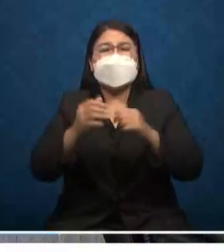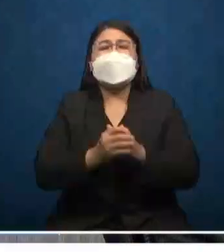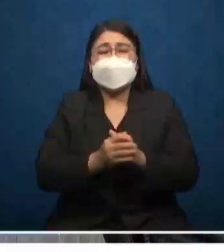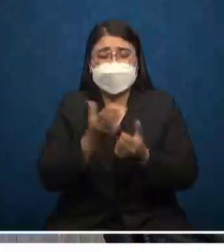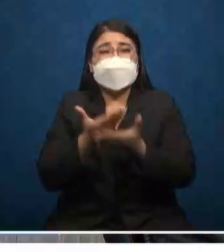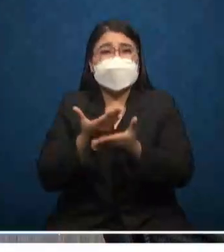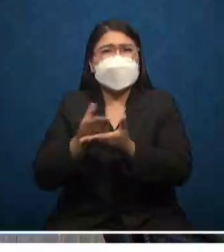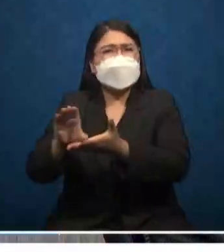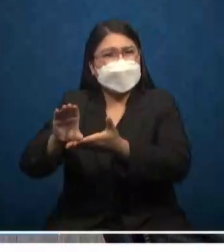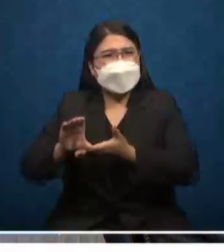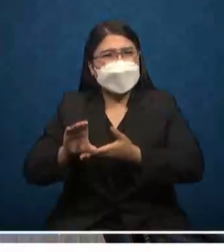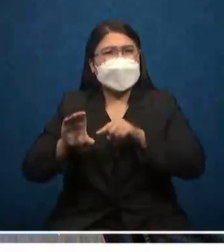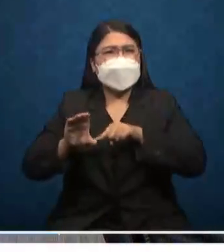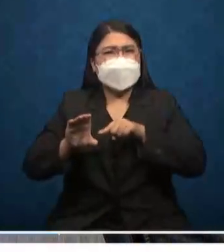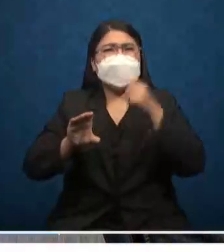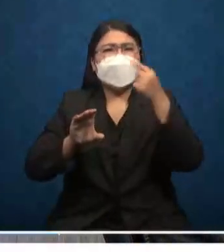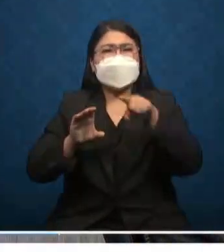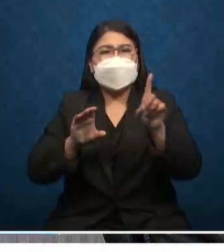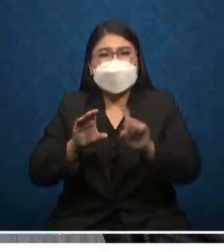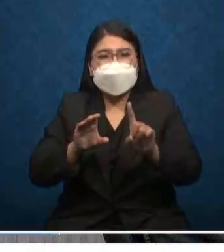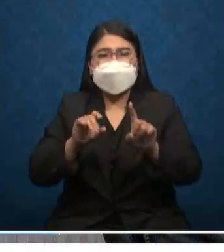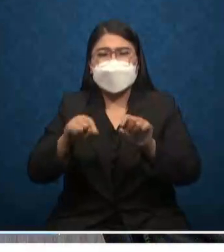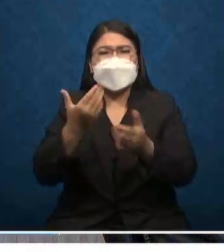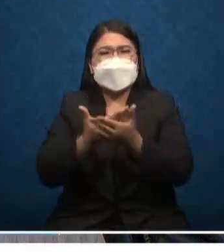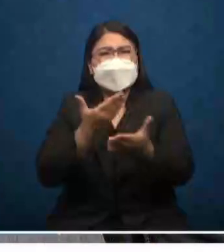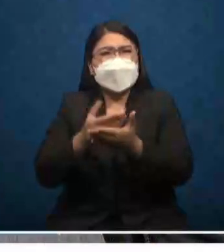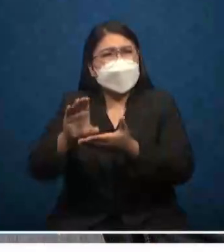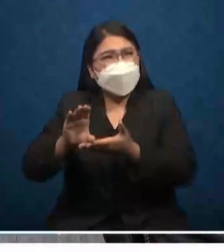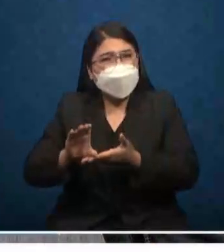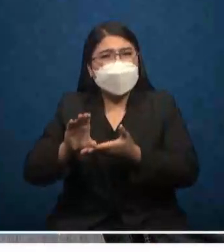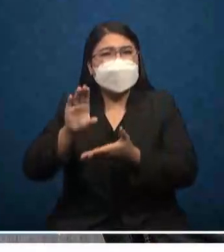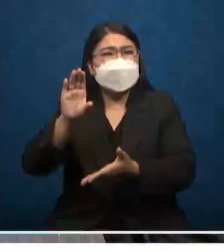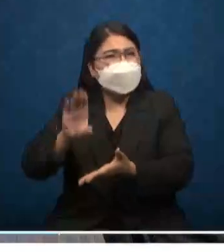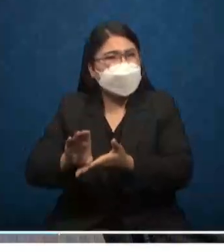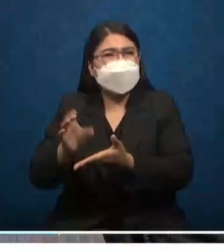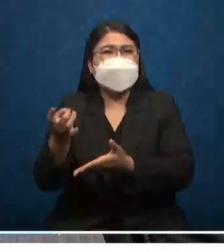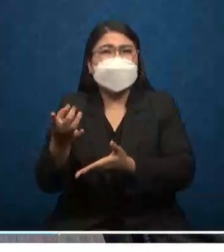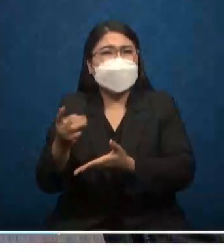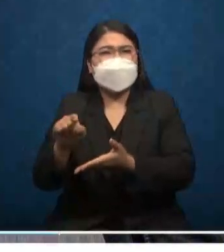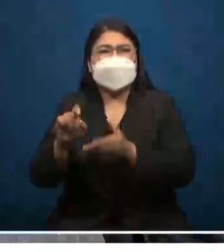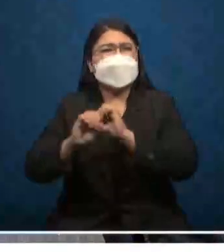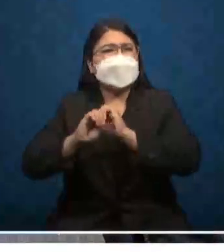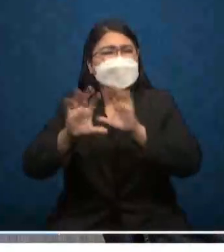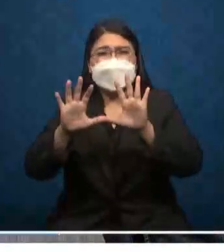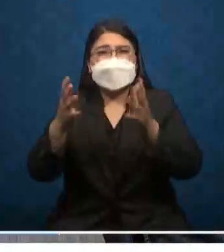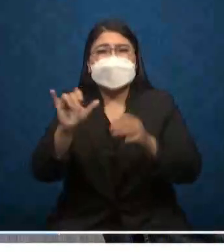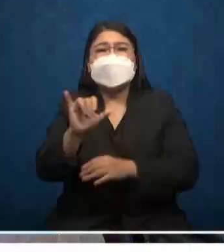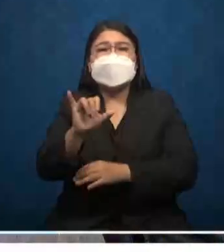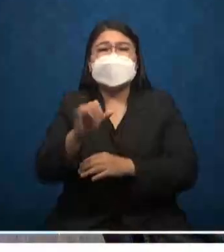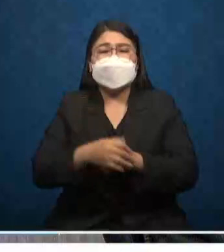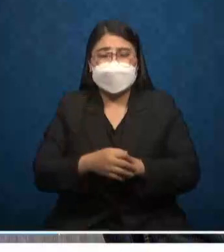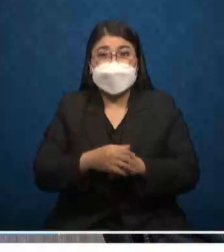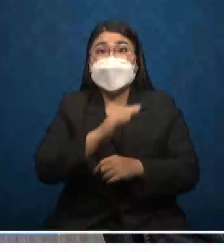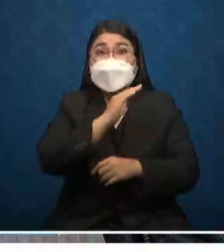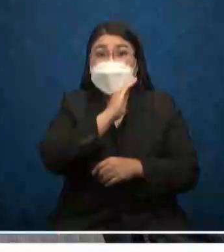ได้รับมาจากไหนอันนี้ก็คือเงินยังเป็นเงินอุดหนุนหรือเงินงบประมาณอยู่หรือเปล่าครับเพราะฉะนั้นตรงนี้ ยังไม่ชัดเจนยังไงก็แล้วแต่ท่านประธานครับหลังจ